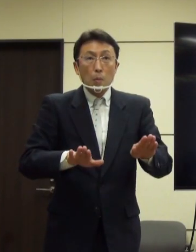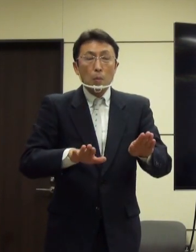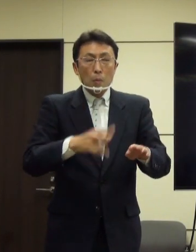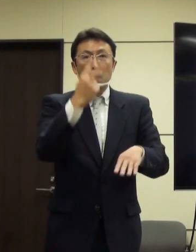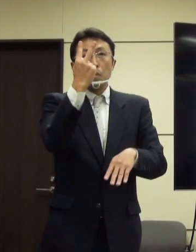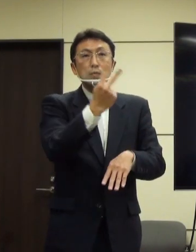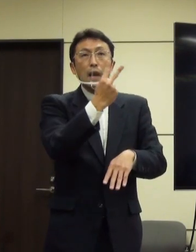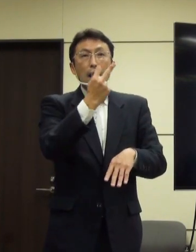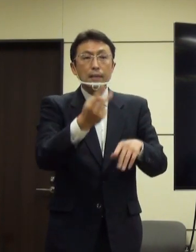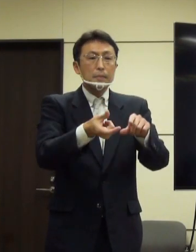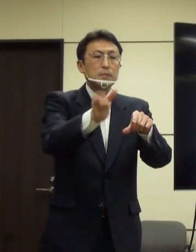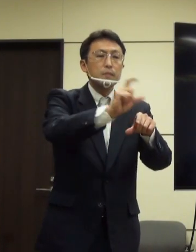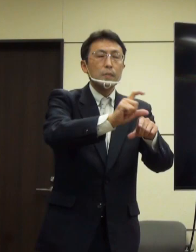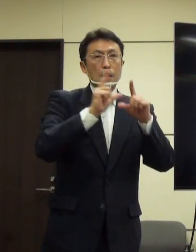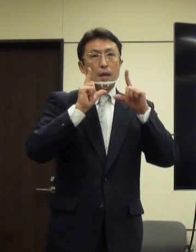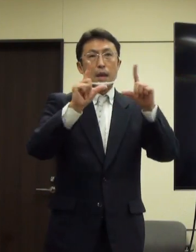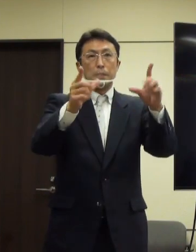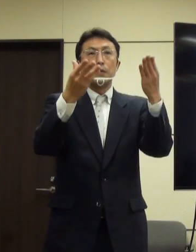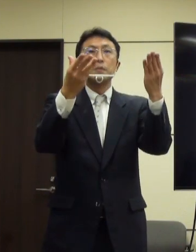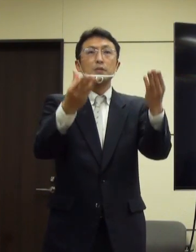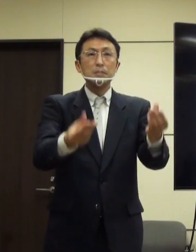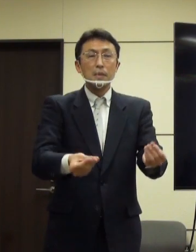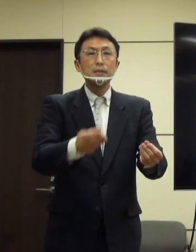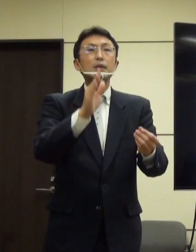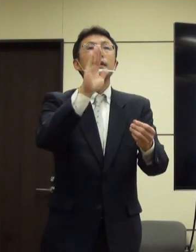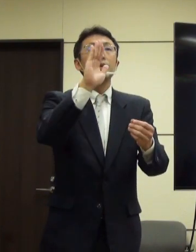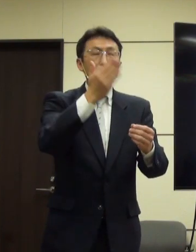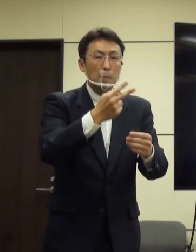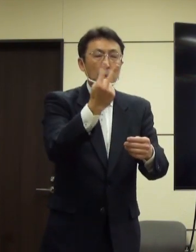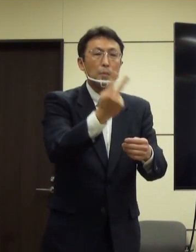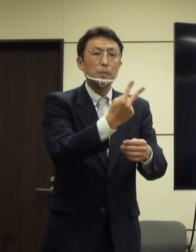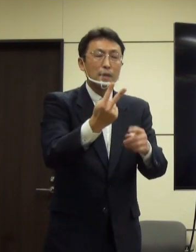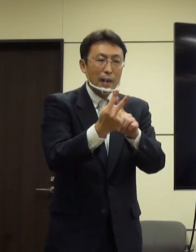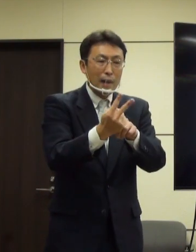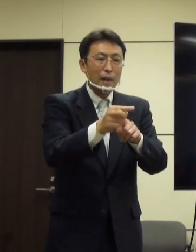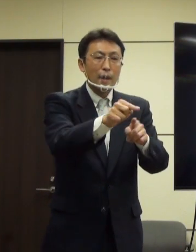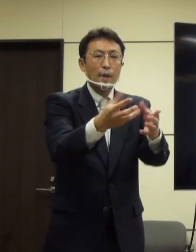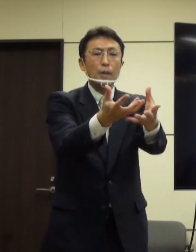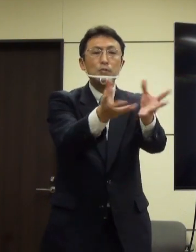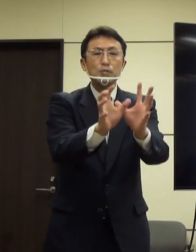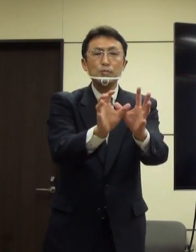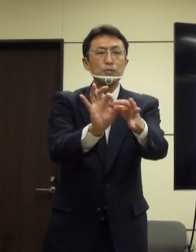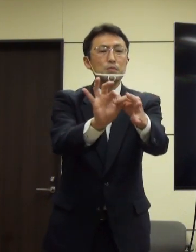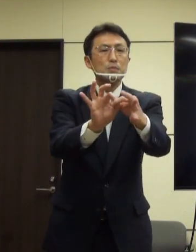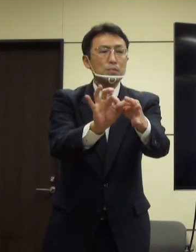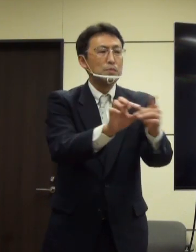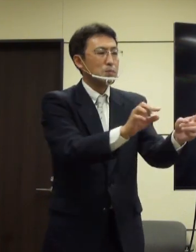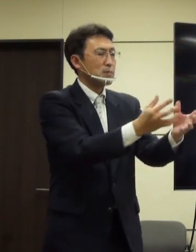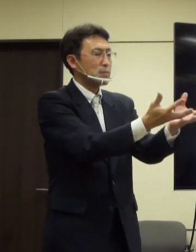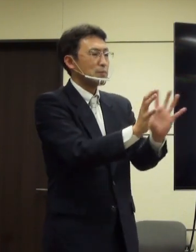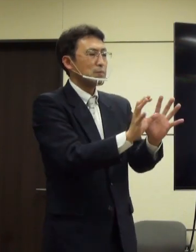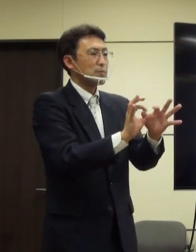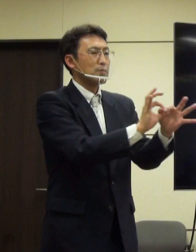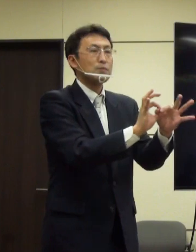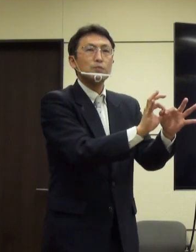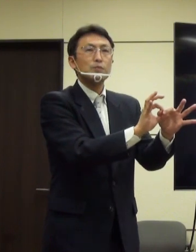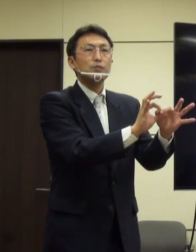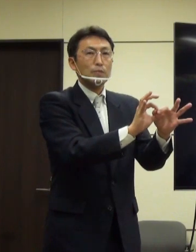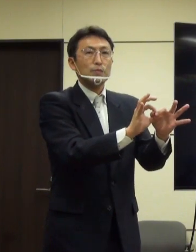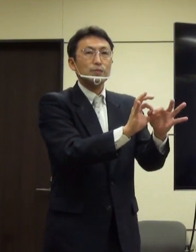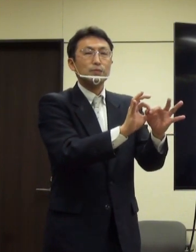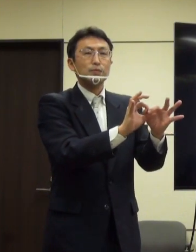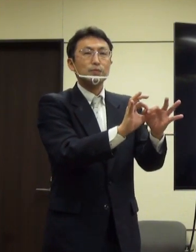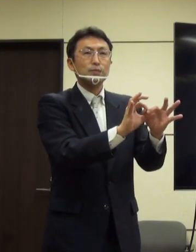まででこの人はこのグループに入ってたとかこのグループに入ってたとかこういうず耳をさせていただいたと思いますが